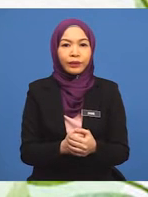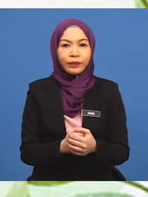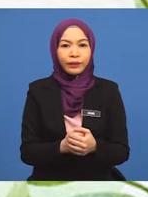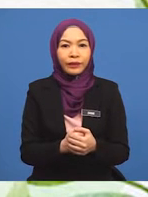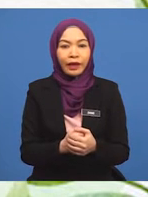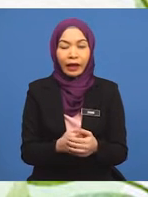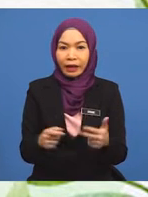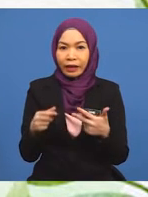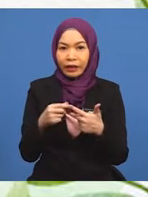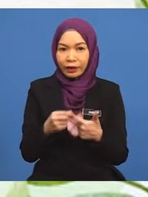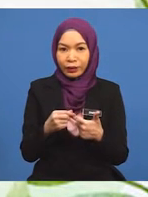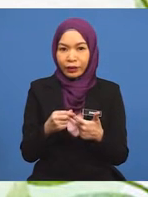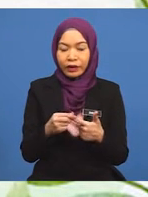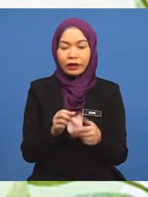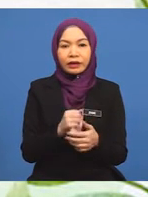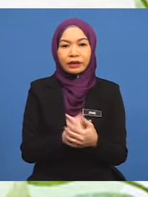Yang kedua,